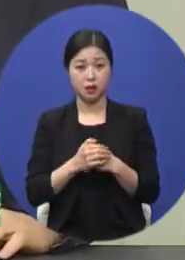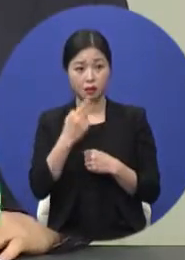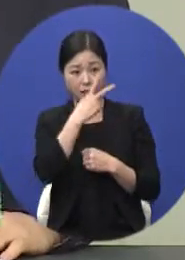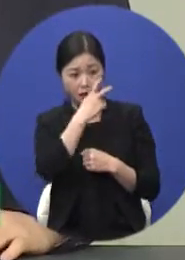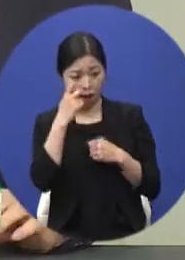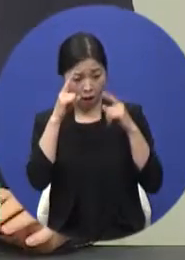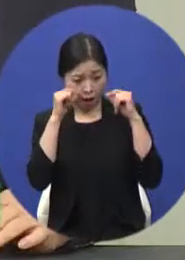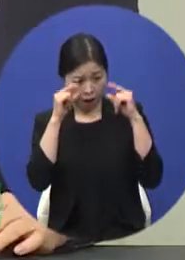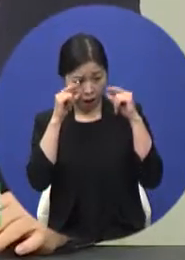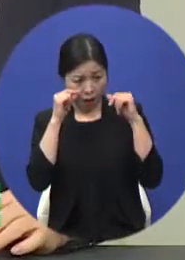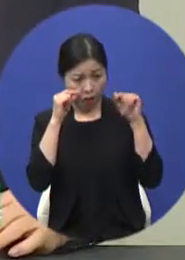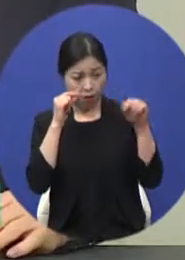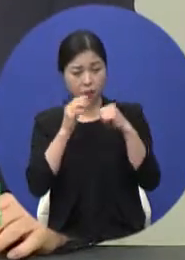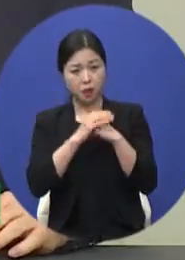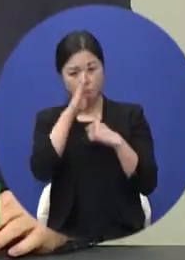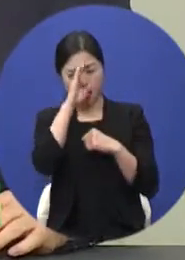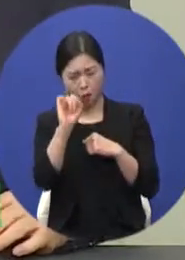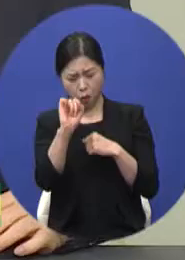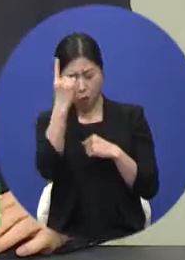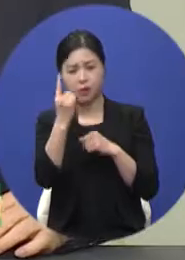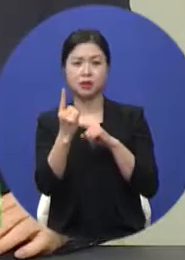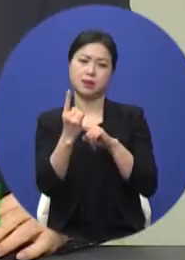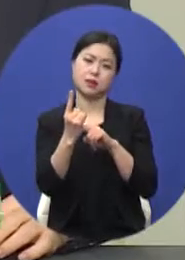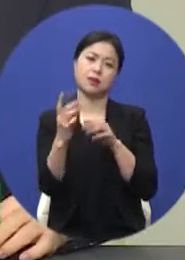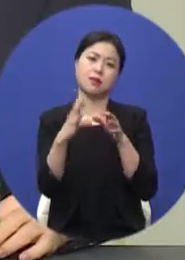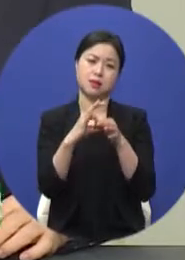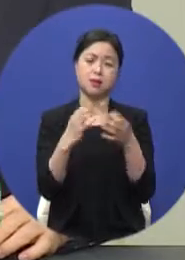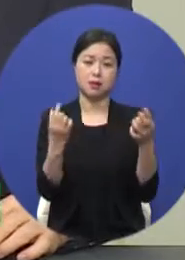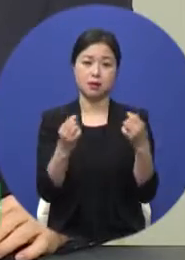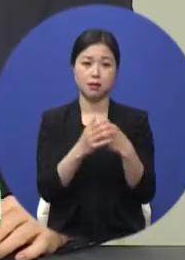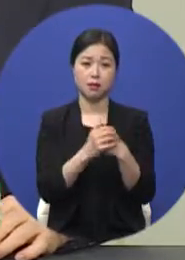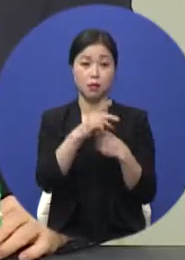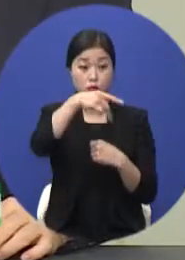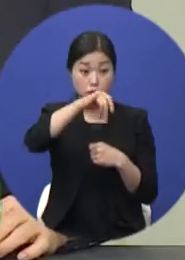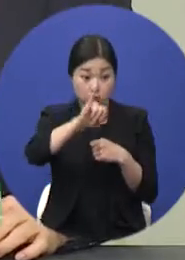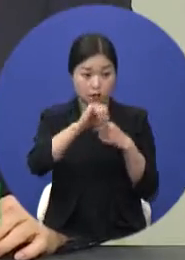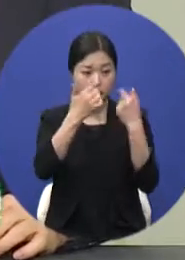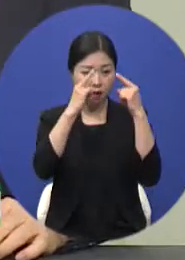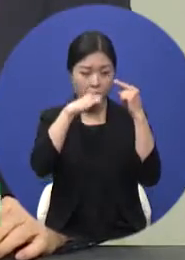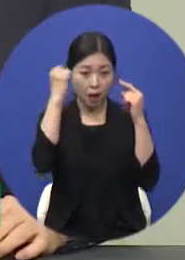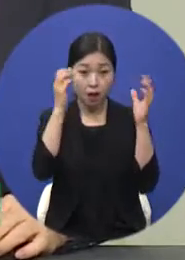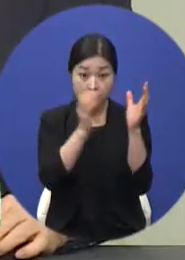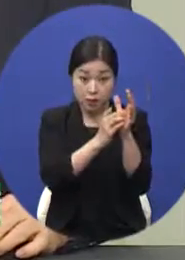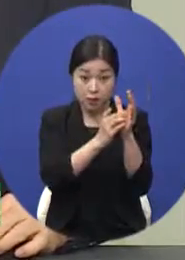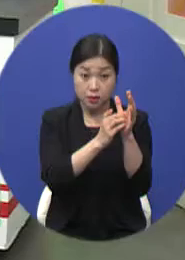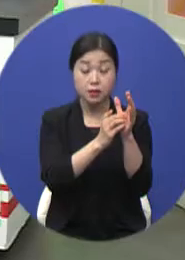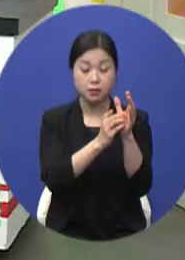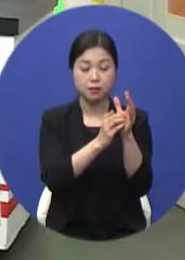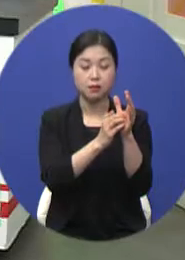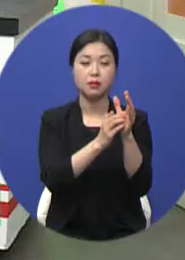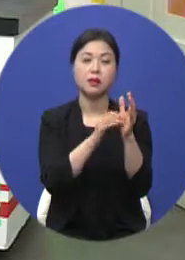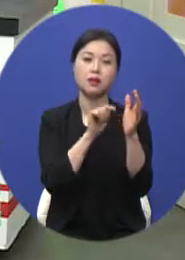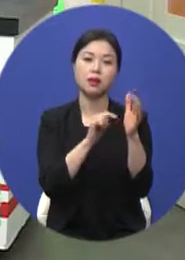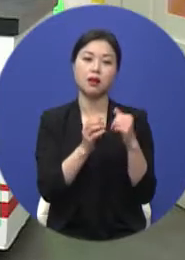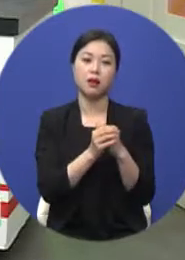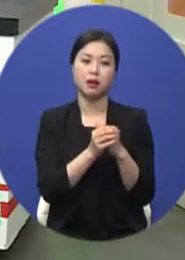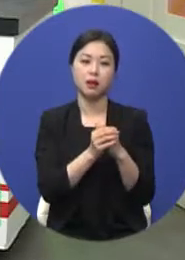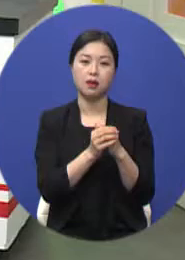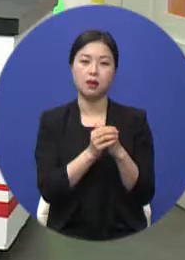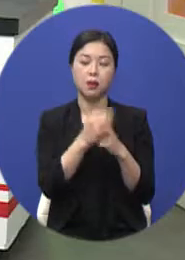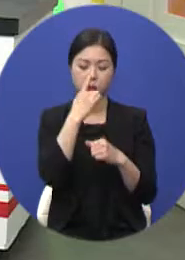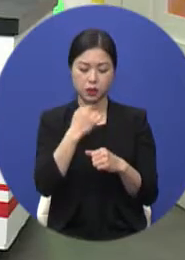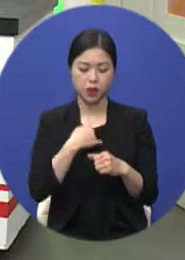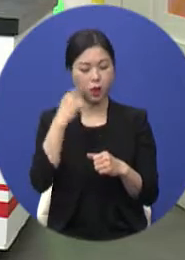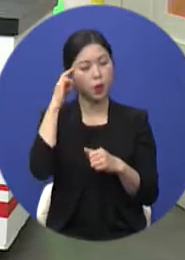만병의 원인이 되잖아요. 만병의 원인이고 뭐 수시도 합격했다 네. 뭐 그러니까 제가 보기에는 제가 가지고 있는 고민일 수도 있고